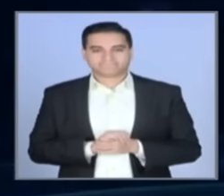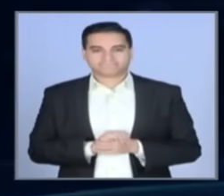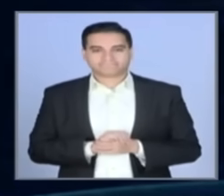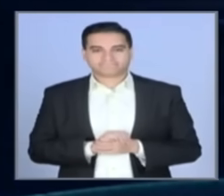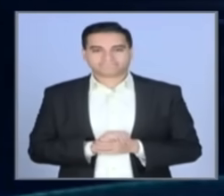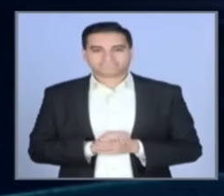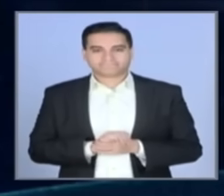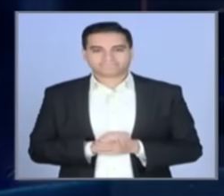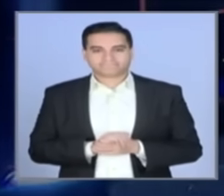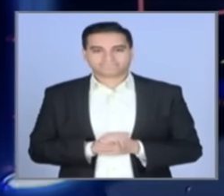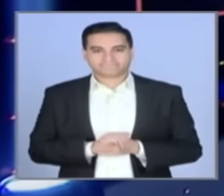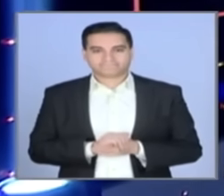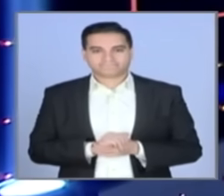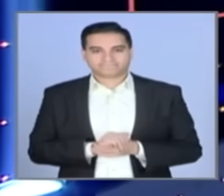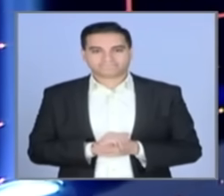الفنون.